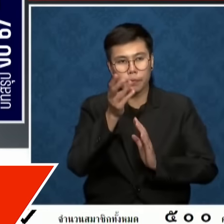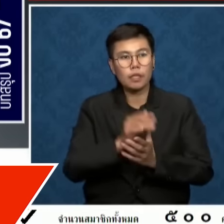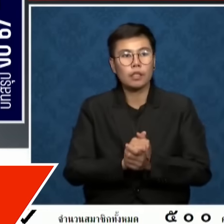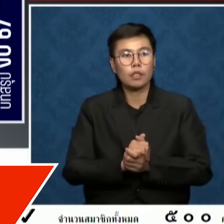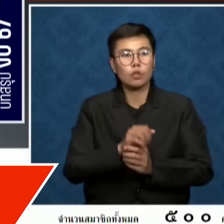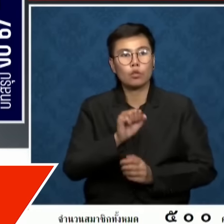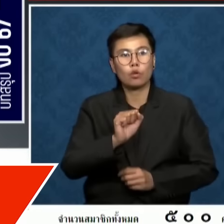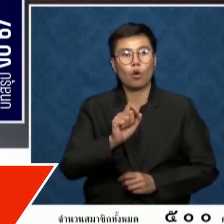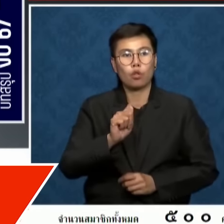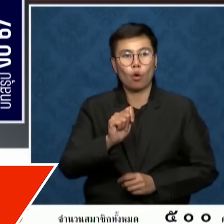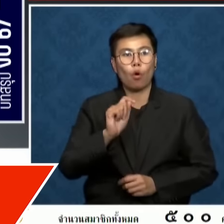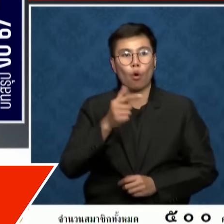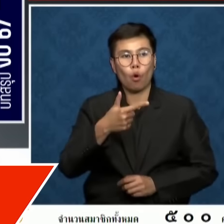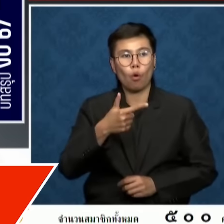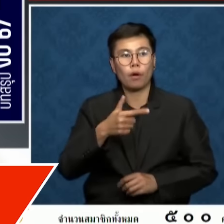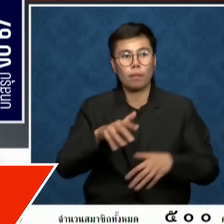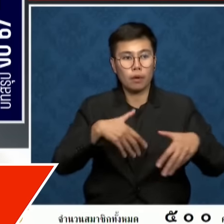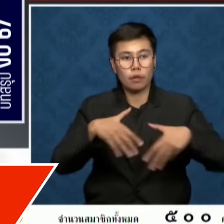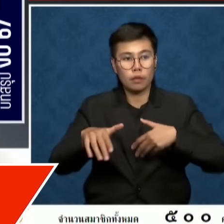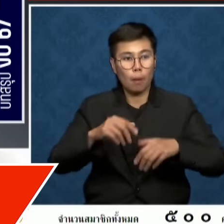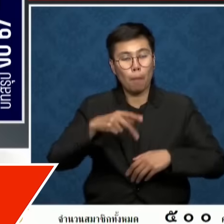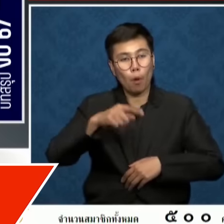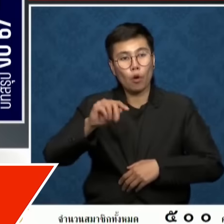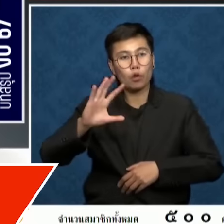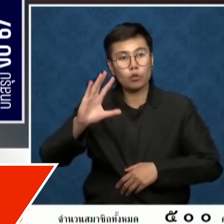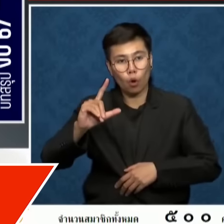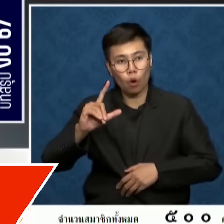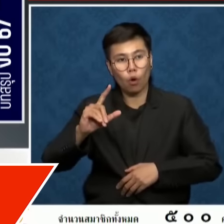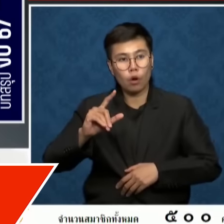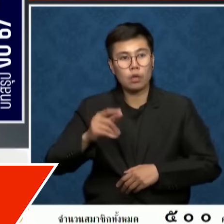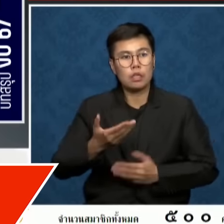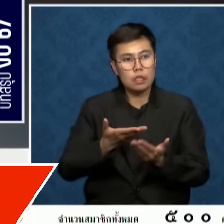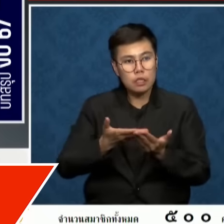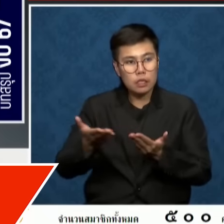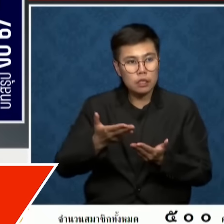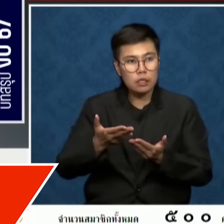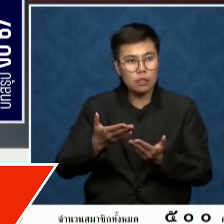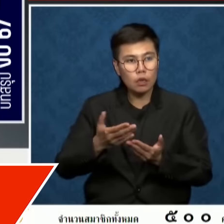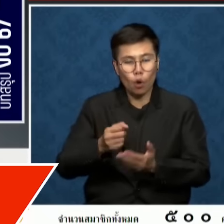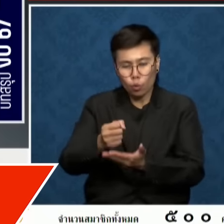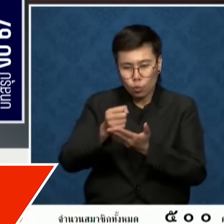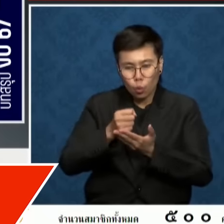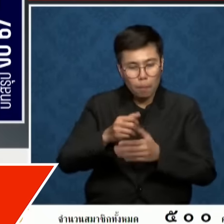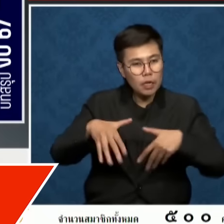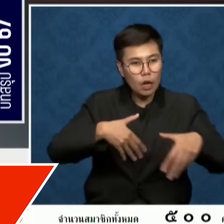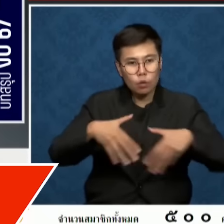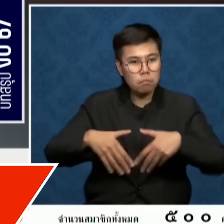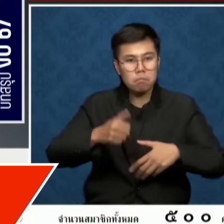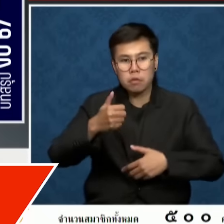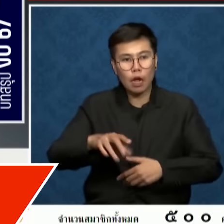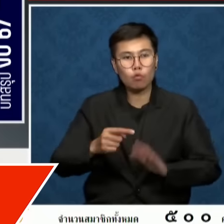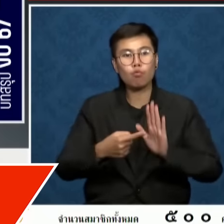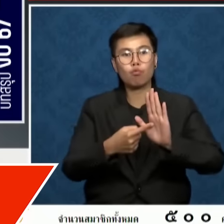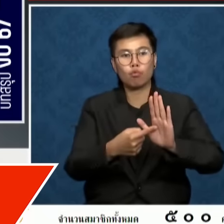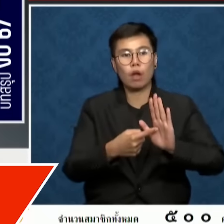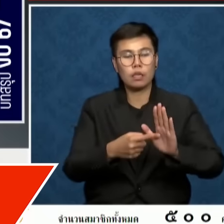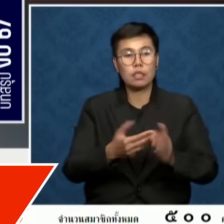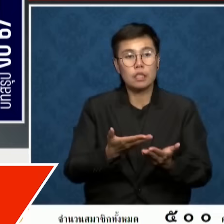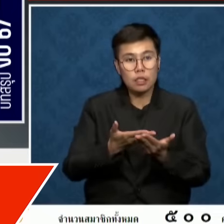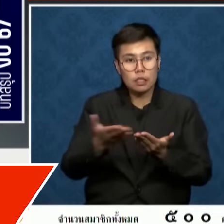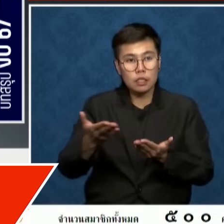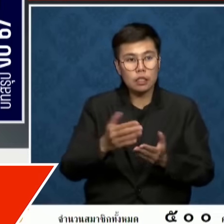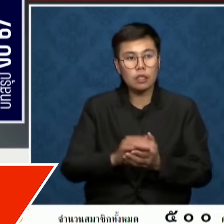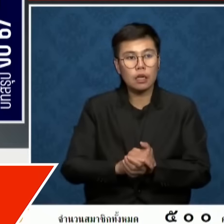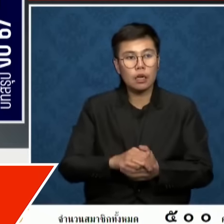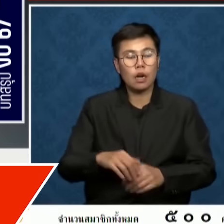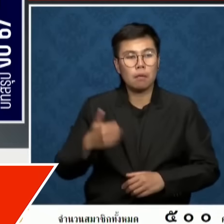ง. และป่.rix. พบวาการจัดซื้อไม่มีความค้มค่า ไม่เกิดผลสำริช 17 ตามที่วางไว้เช่น กรณีจัดซื้อเครื่อง